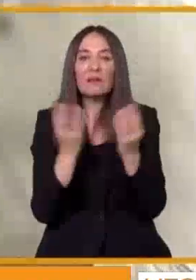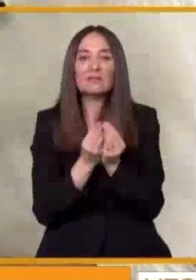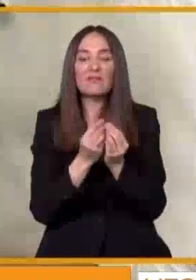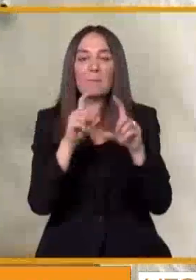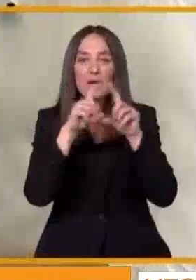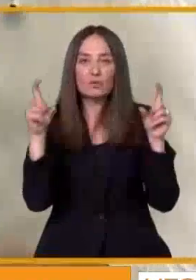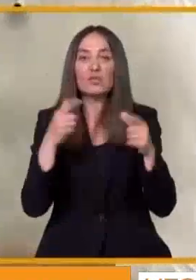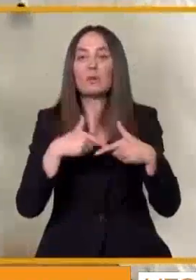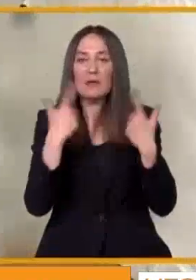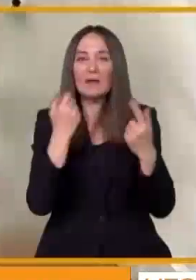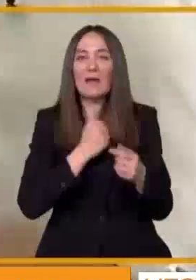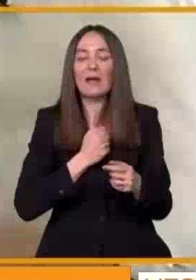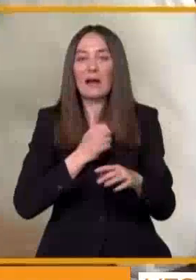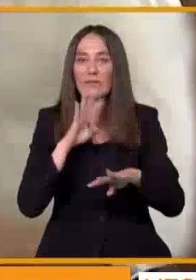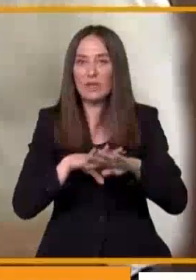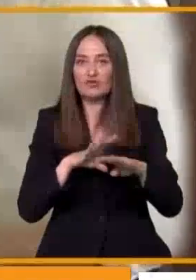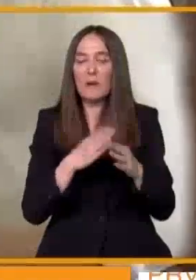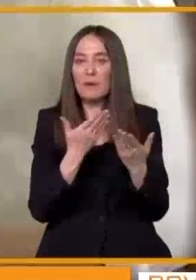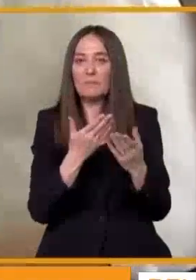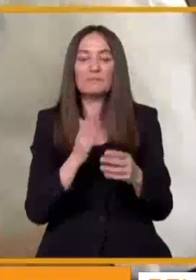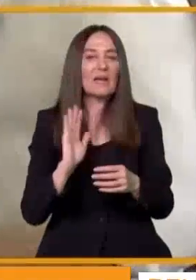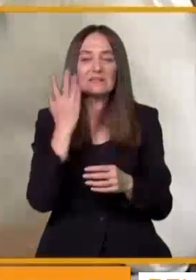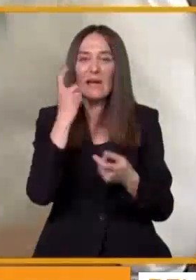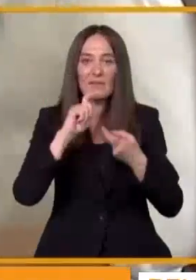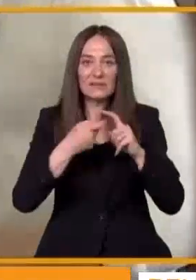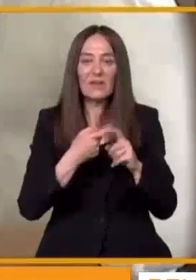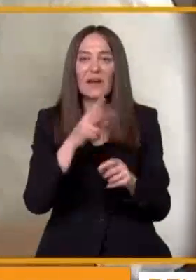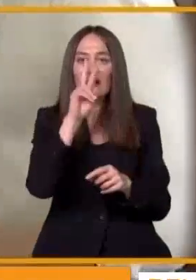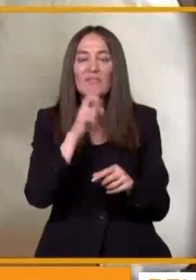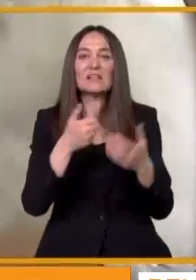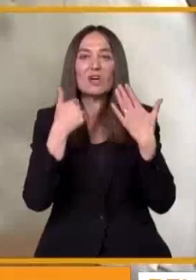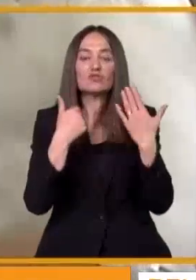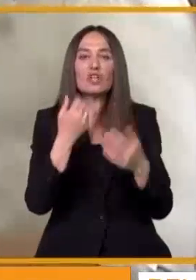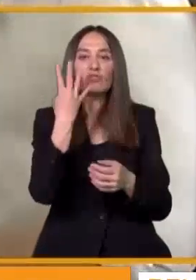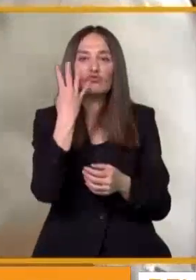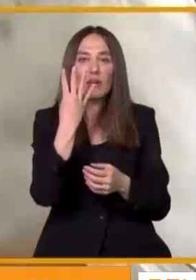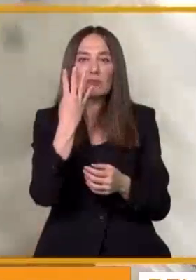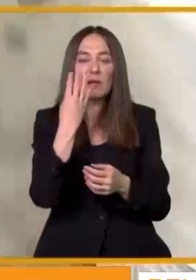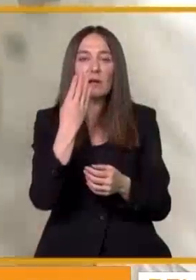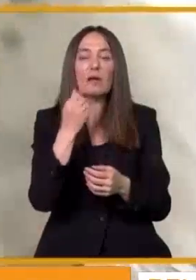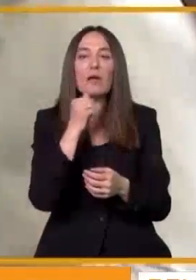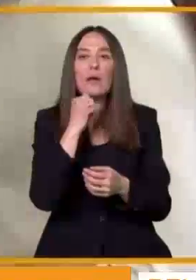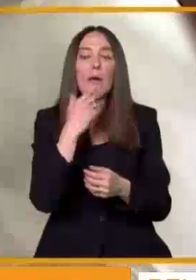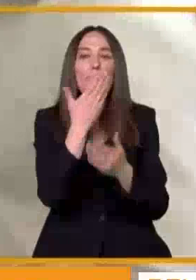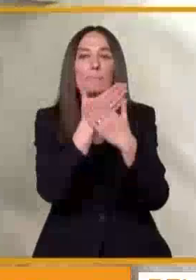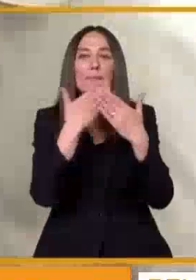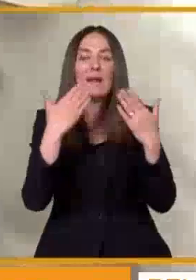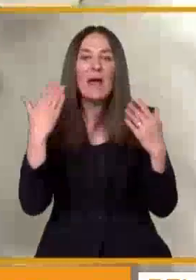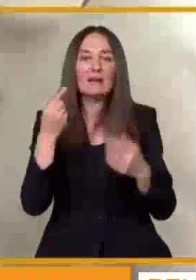svim preduzećima. Jasno, garantna šema. Garantna šema, sjajna stvar, dakle 264 MLRD,